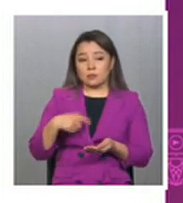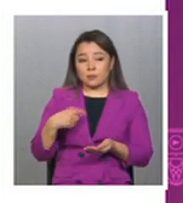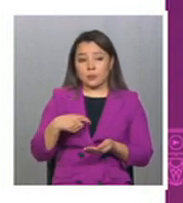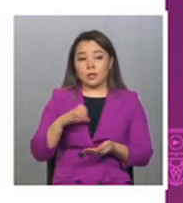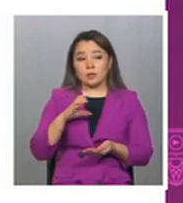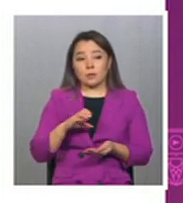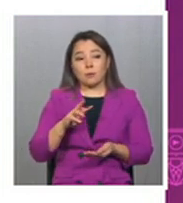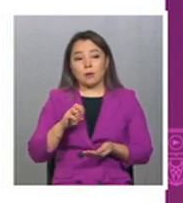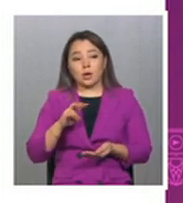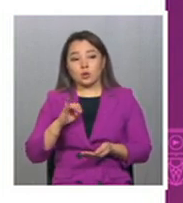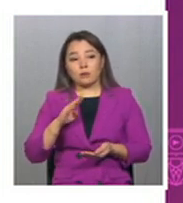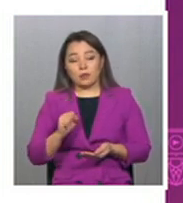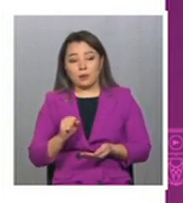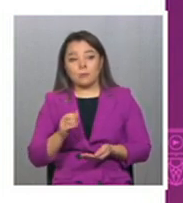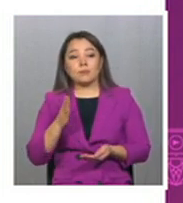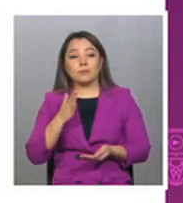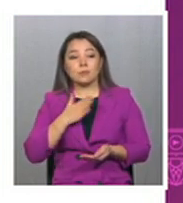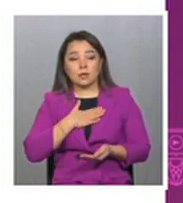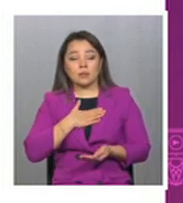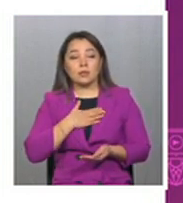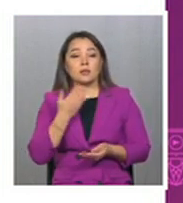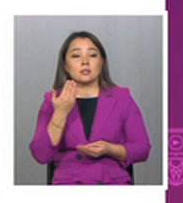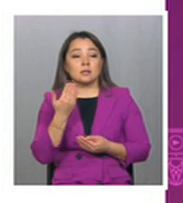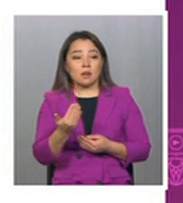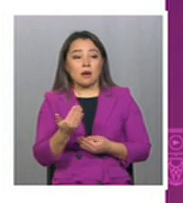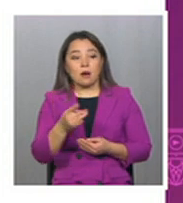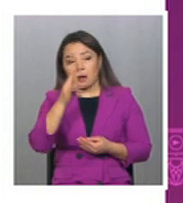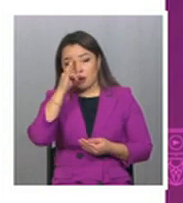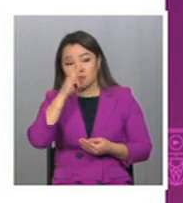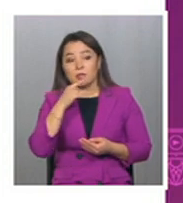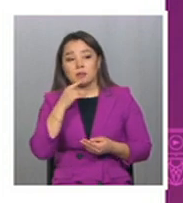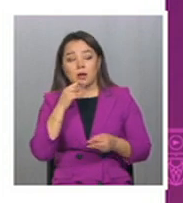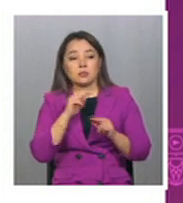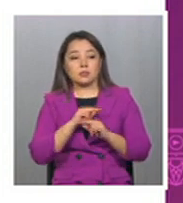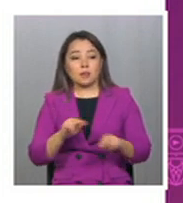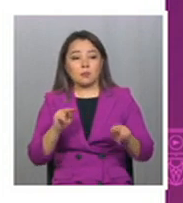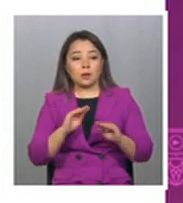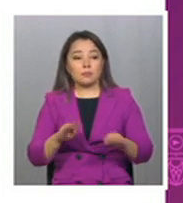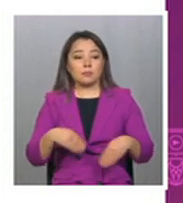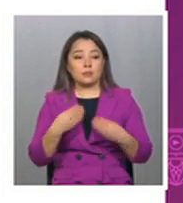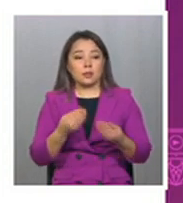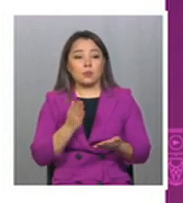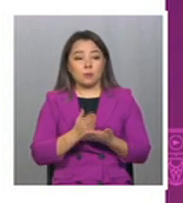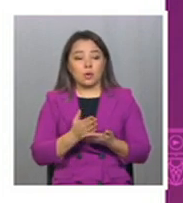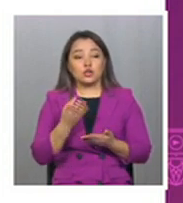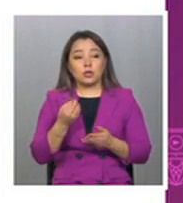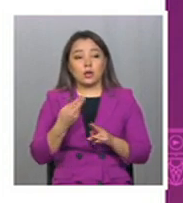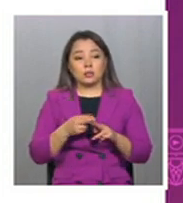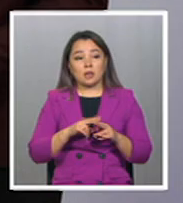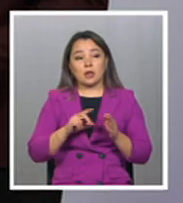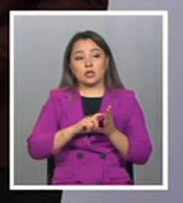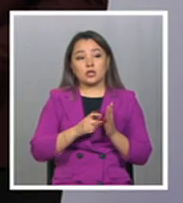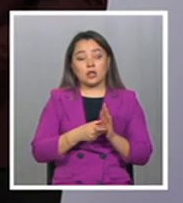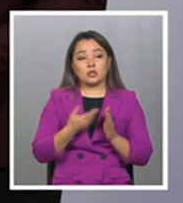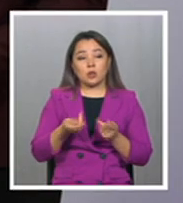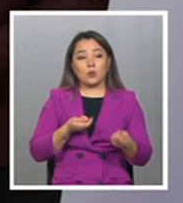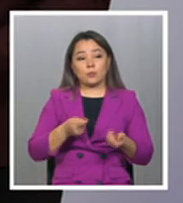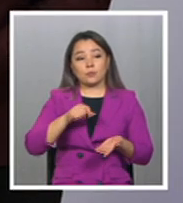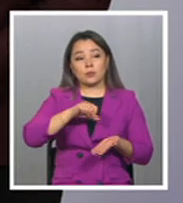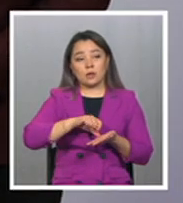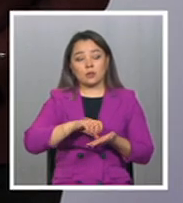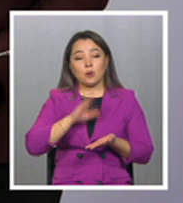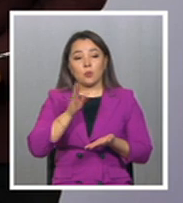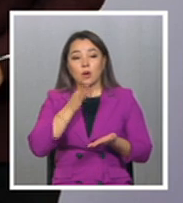Сәбира Майқанова. Мен сендерге қазақ тілінен сабақ беремін. Және класс жетекшілерің